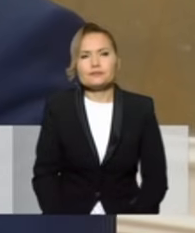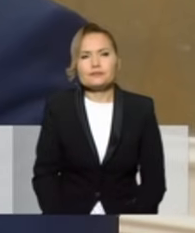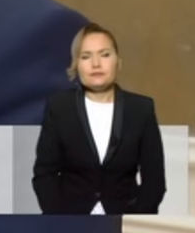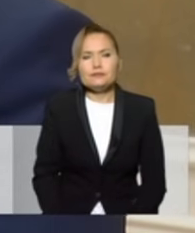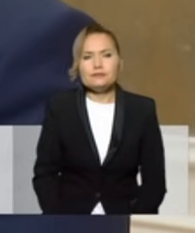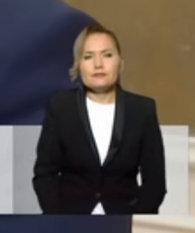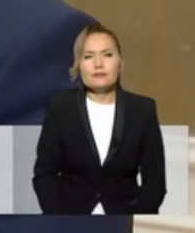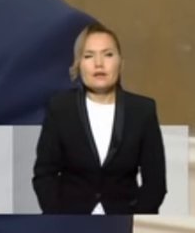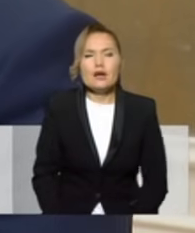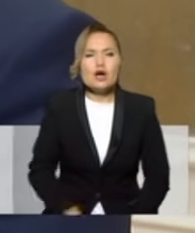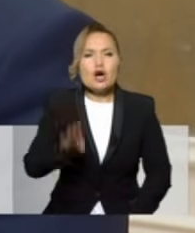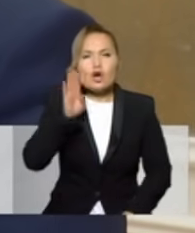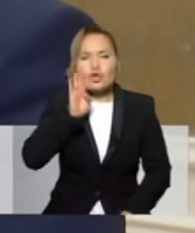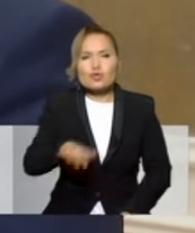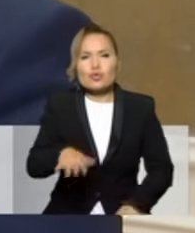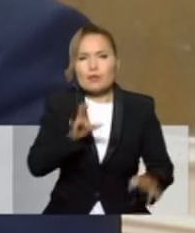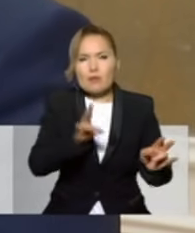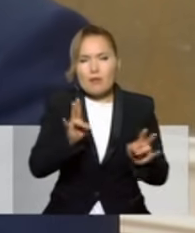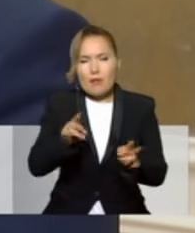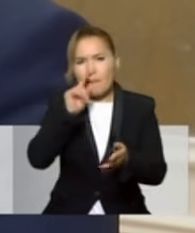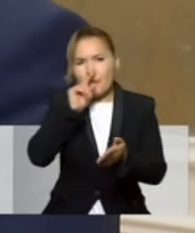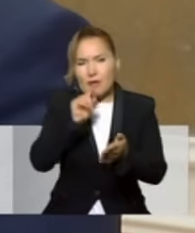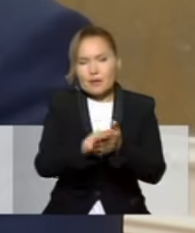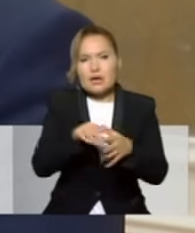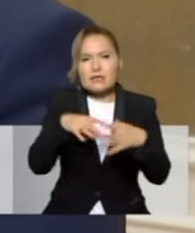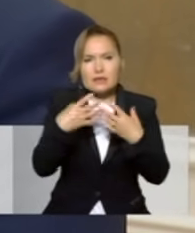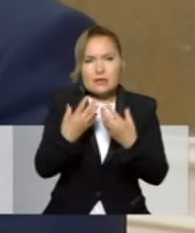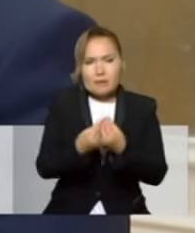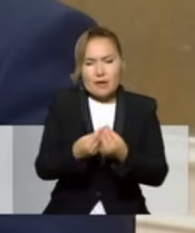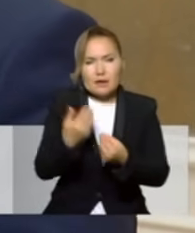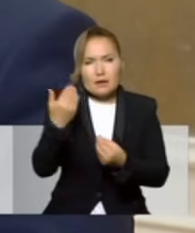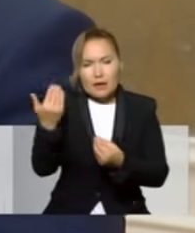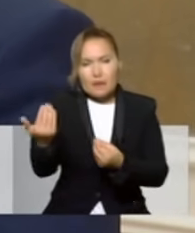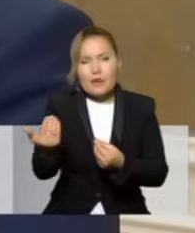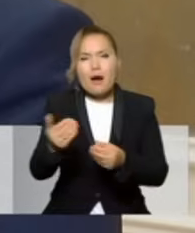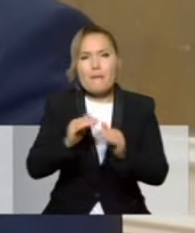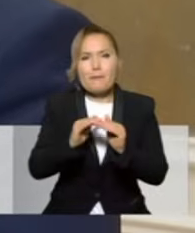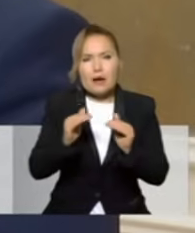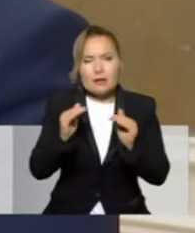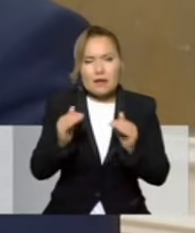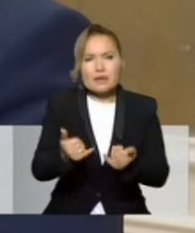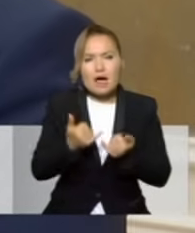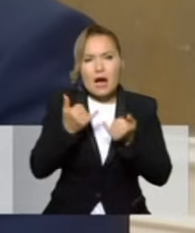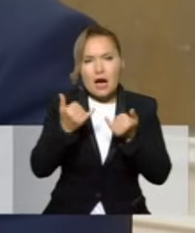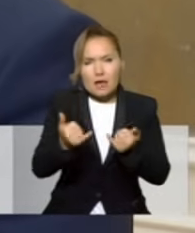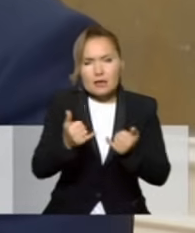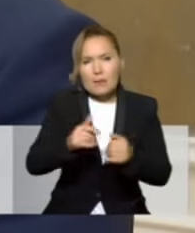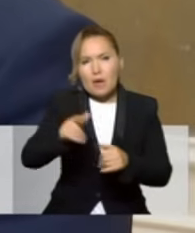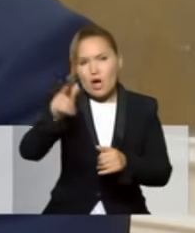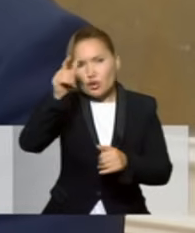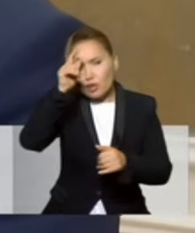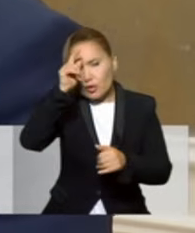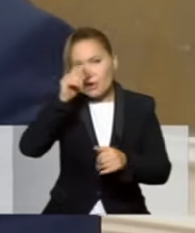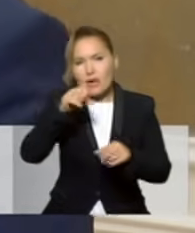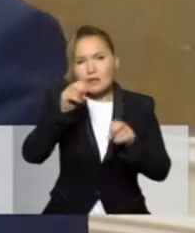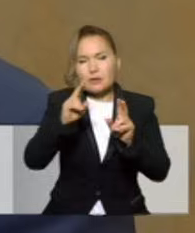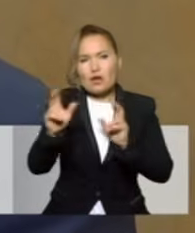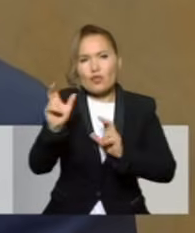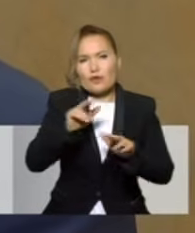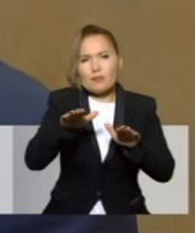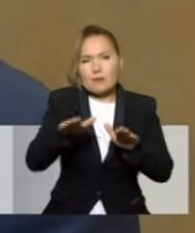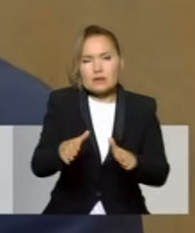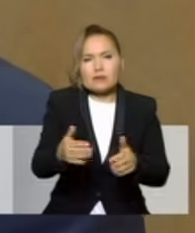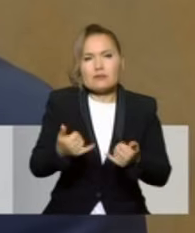зардап шеккен аймақтарға да арнайы квота бөлініп отыр. Бұның барлығы жалпы осы бауырлас елдерге ортақ оқу